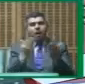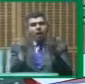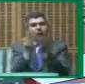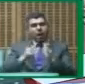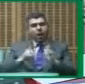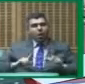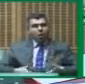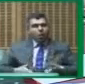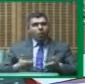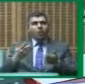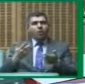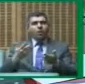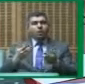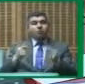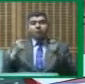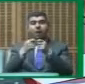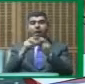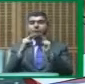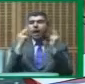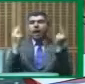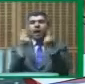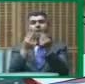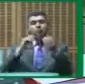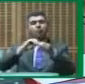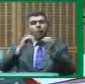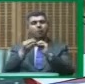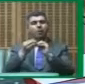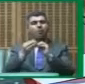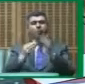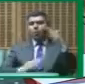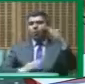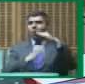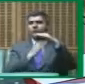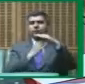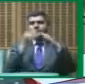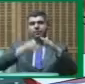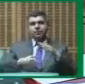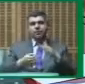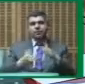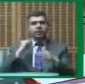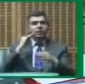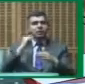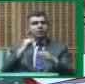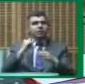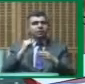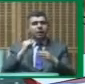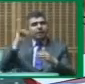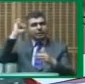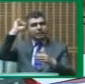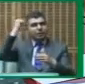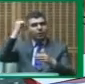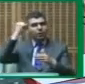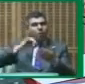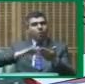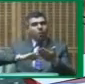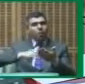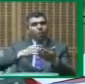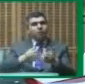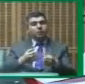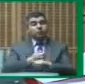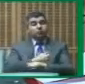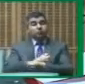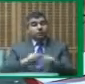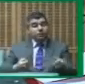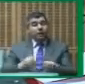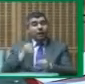يعني مصدمة. خصنا نوقفوا جميع كمغاربة باش نصلحوا المنظومة ديال التكوين، ماشي الشغل ديال الحكومة،